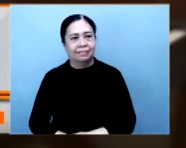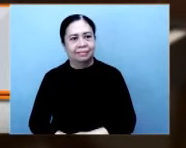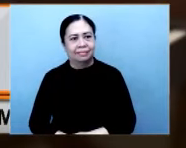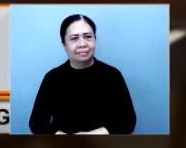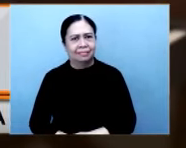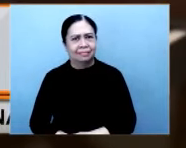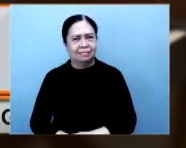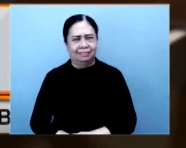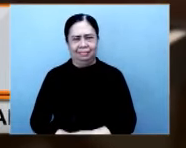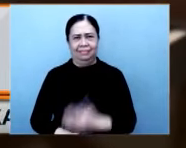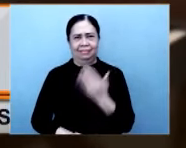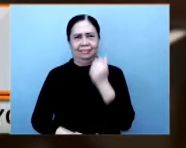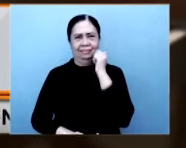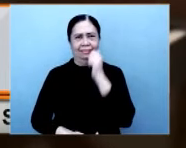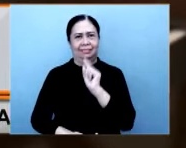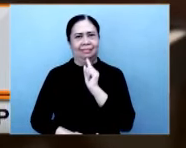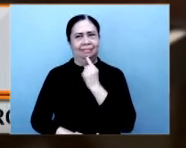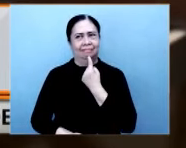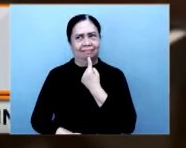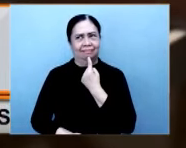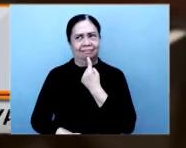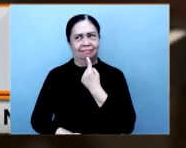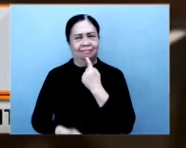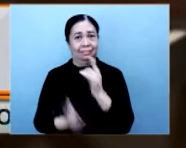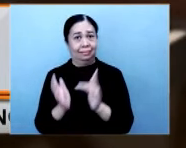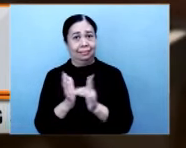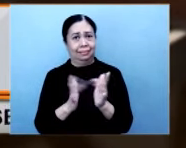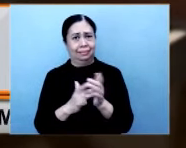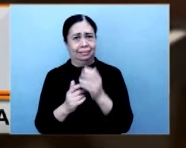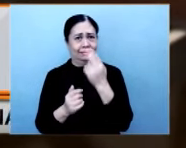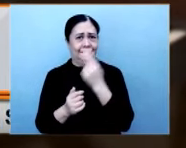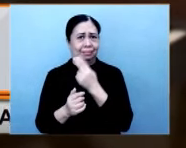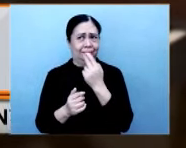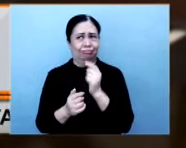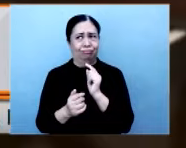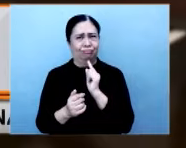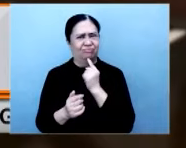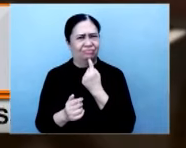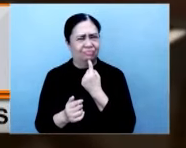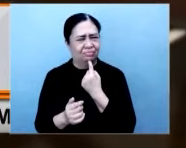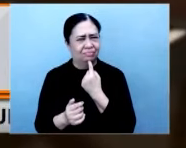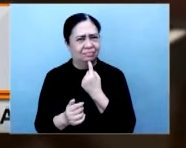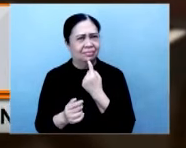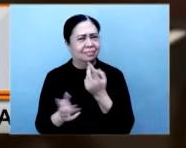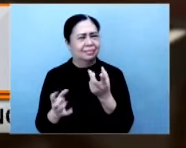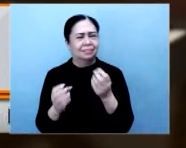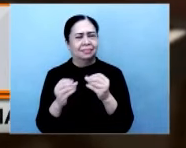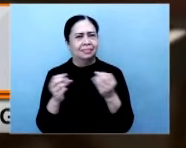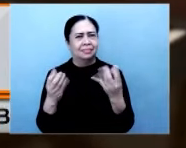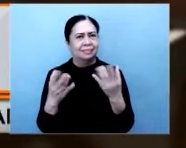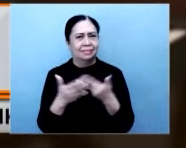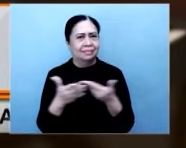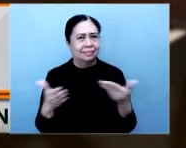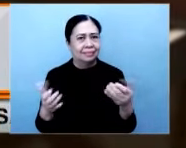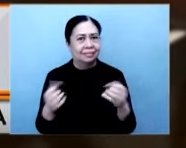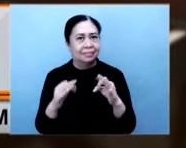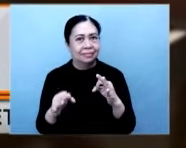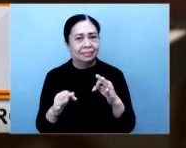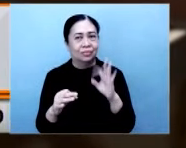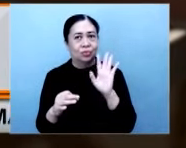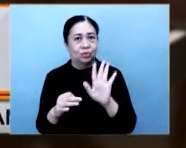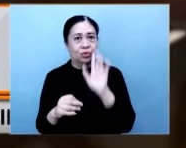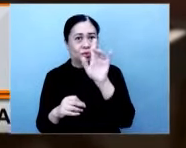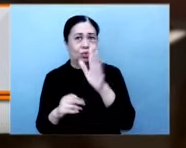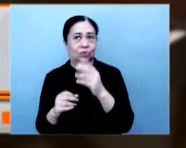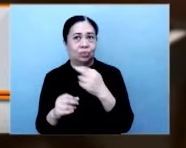pagiging isang Kristiyano, no? You're missing out on a lot of things if ang pagiging Kristiyano